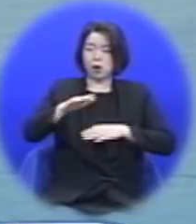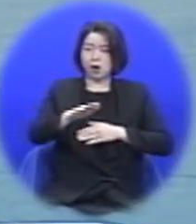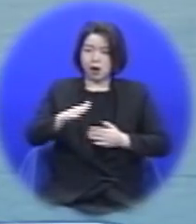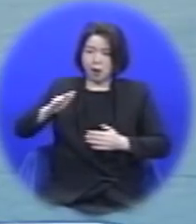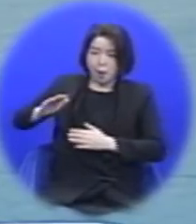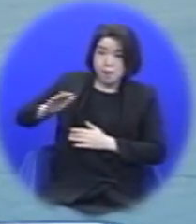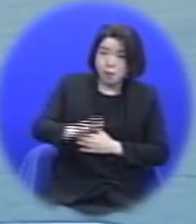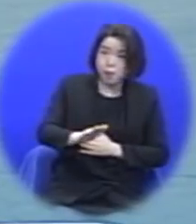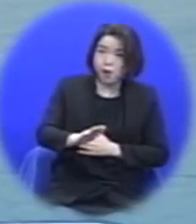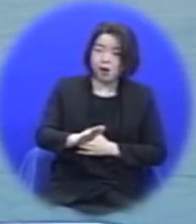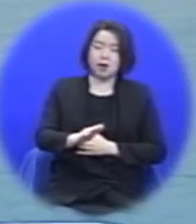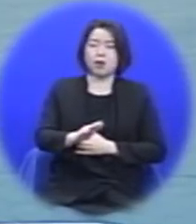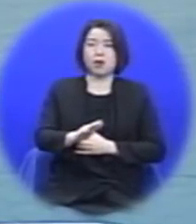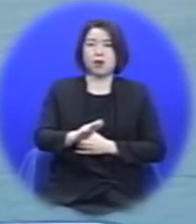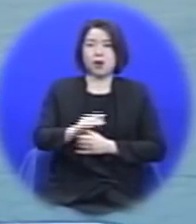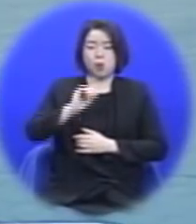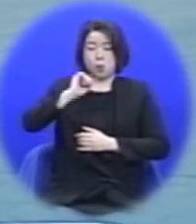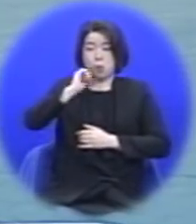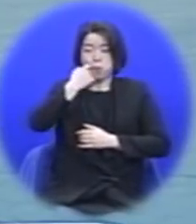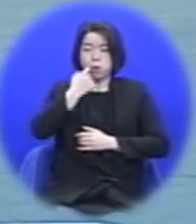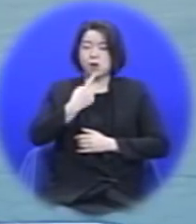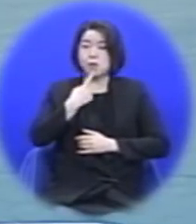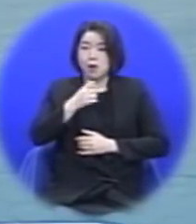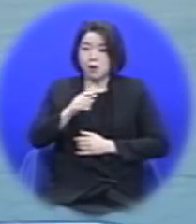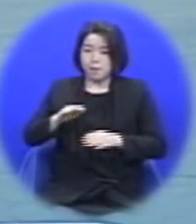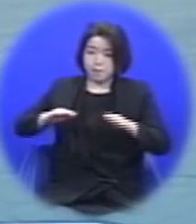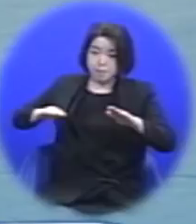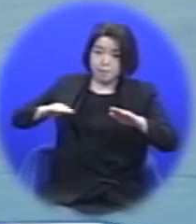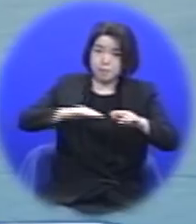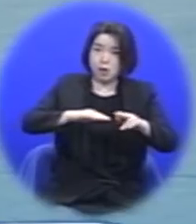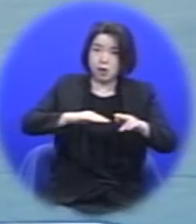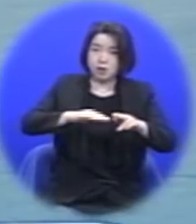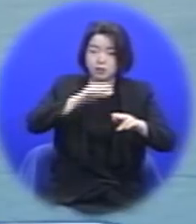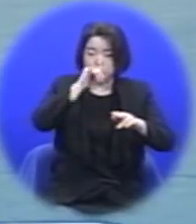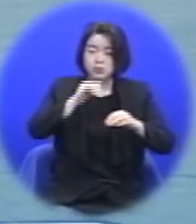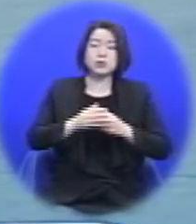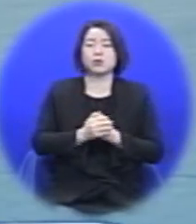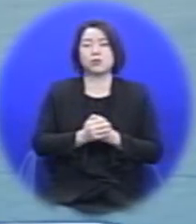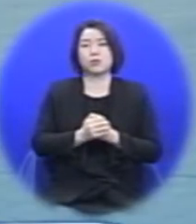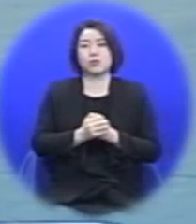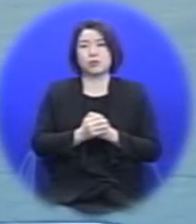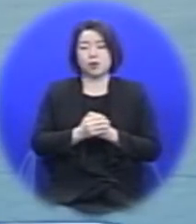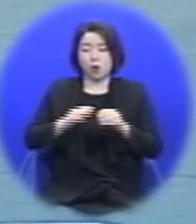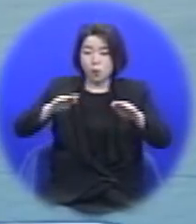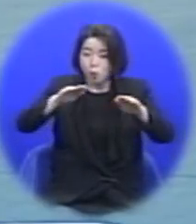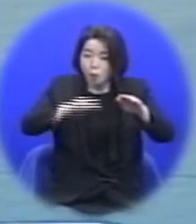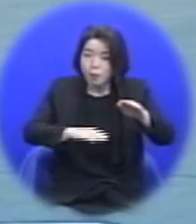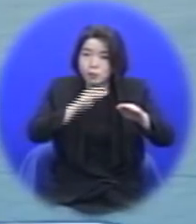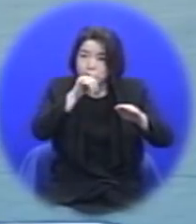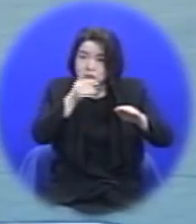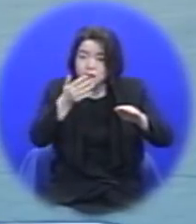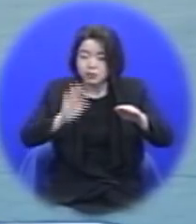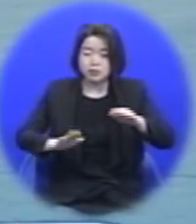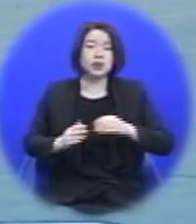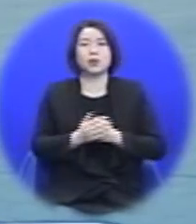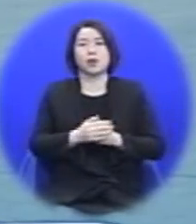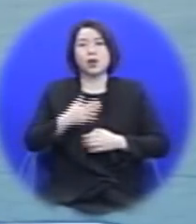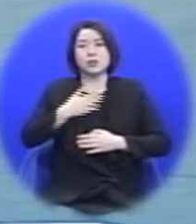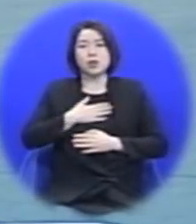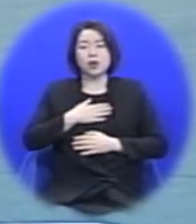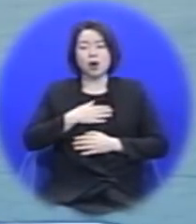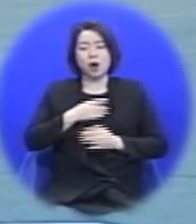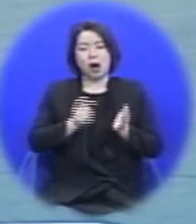브레이크를 밟고 겨우 그 학생이 부딪히지 않게 멈출 수는 있었습니다. 그런데 제가